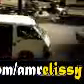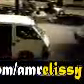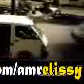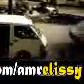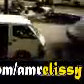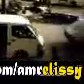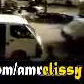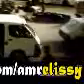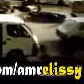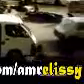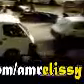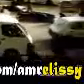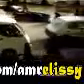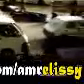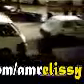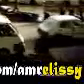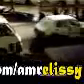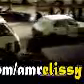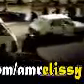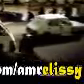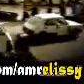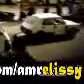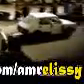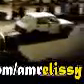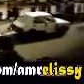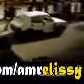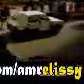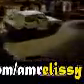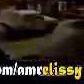مقفول بالترباس.